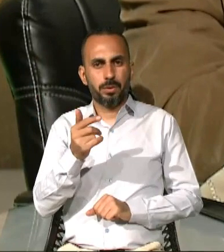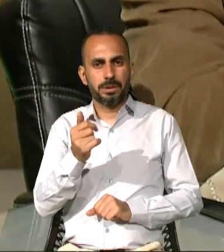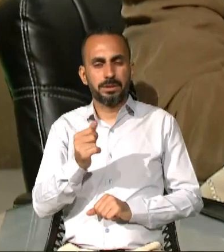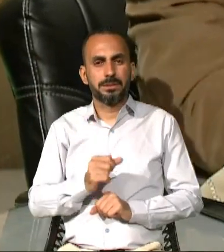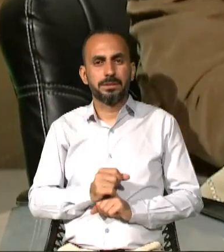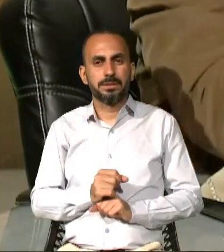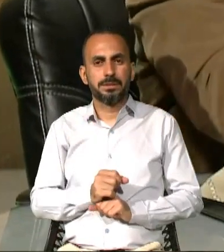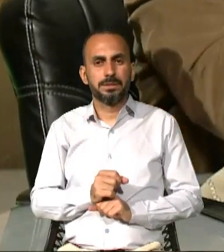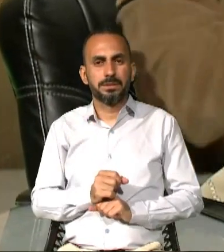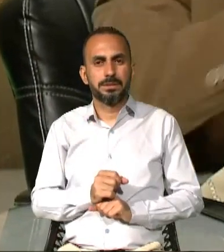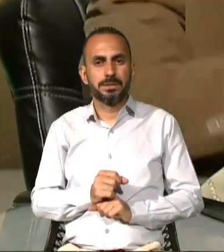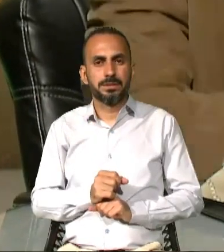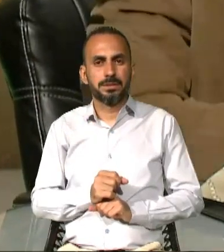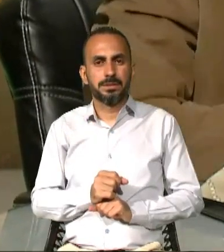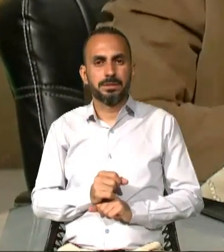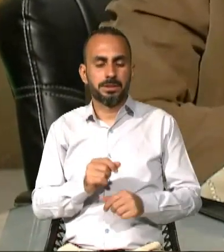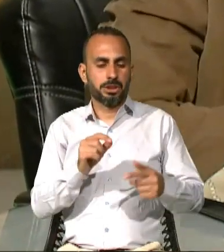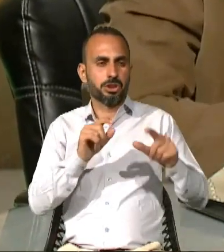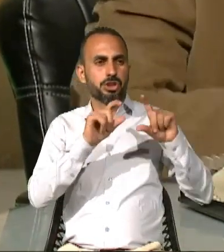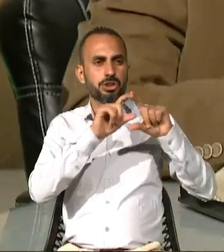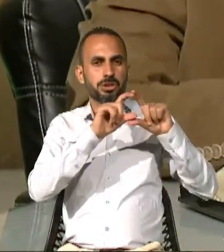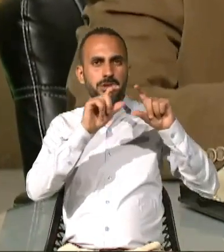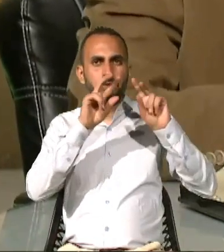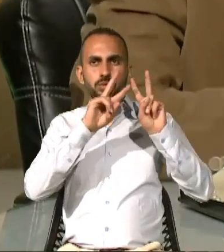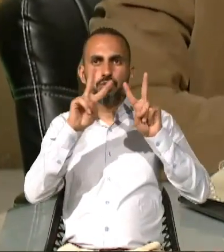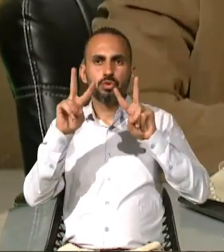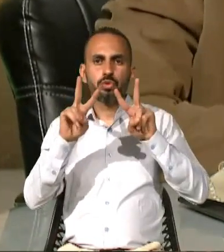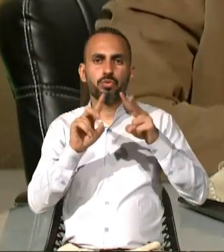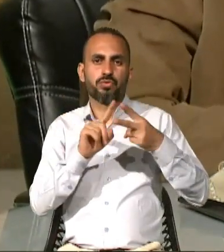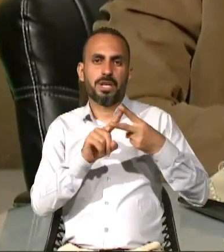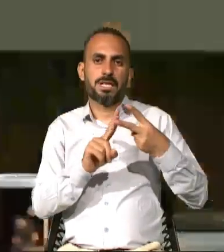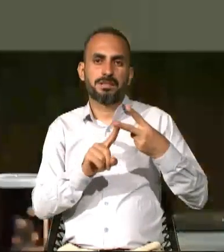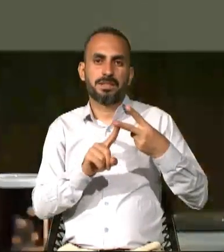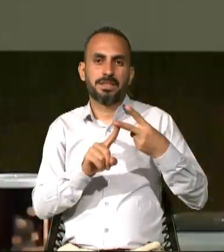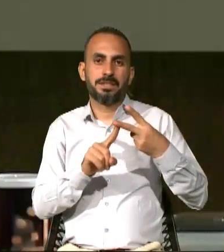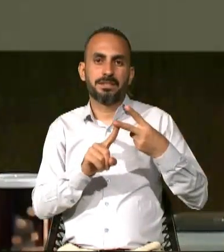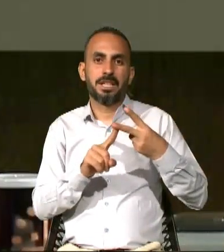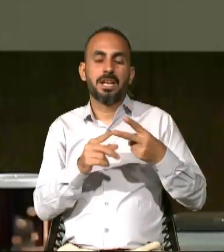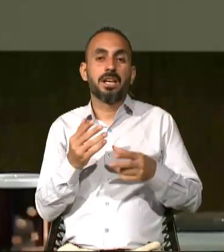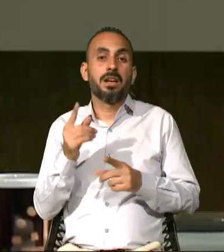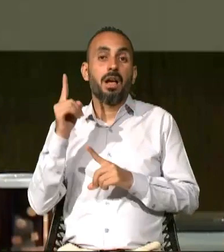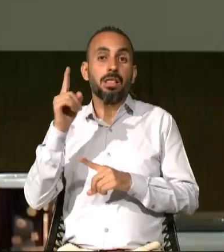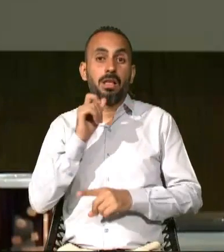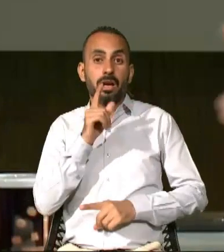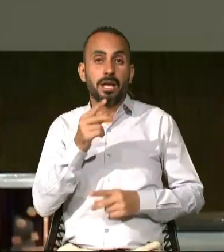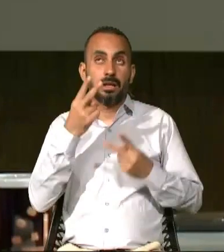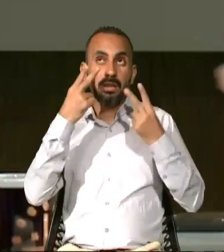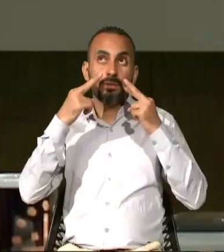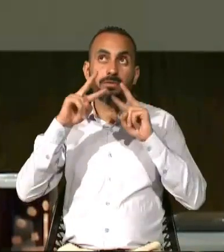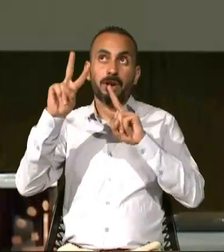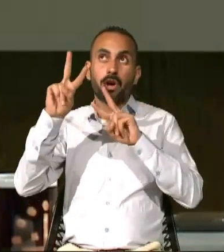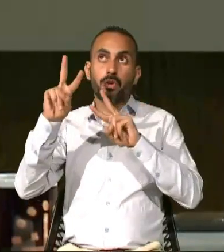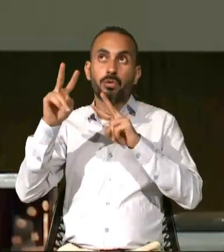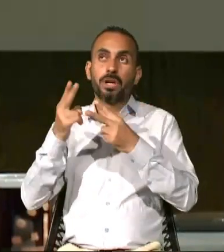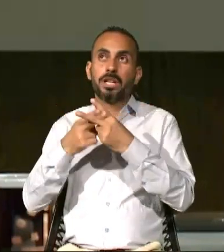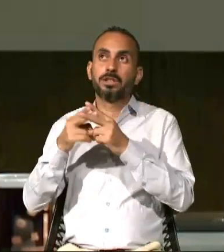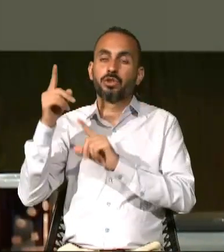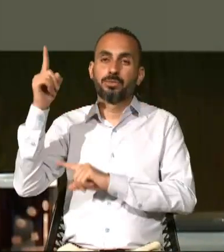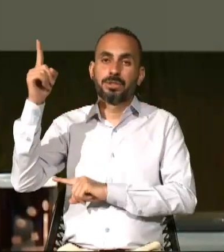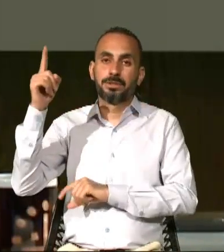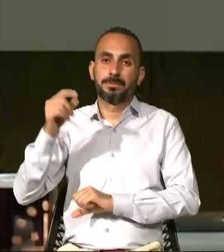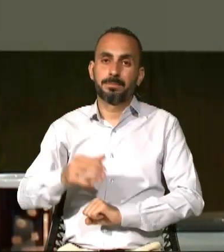عيونكم. وبعد كده لو عايز تعلق او تقول لنا حاجه لان دول شدوني قوي النهارده. انا بس يعني نفسي اعرف يعني ارفع